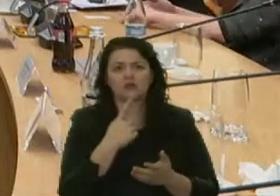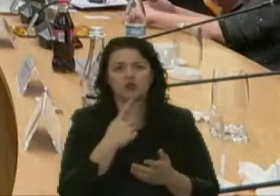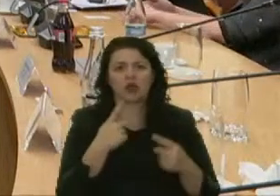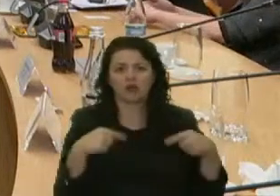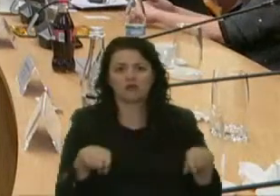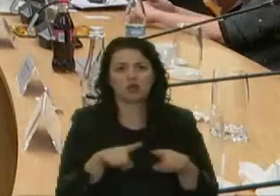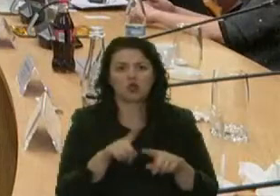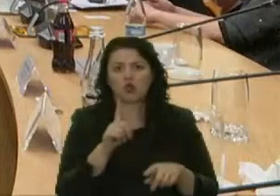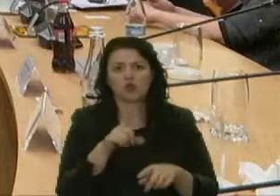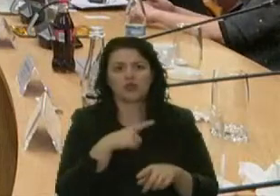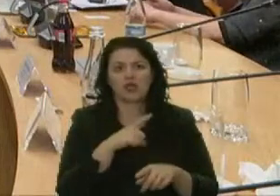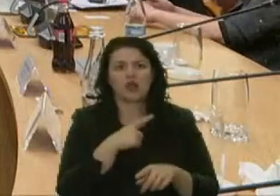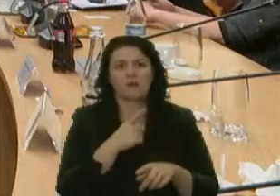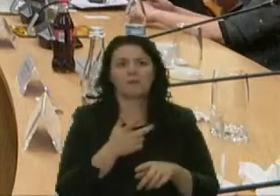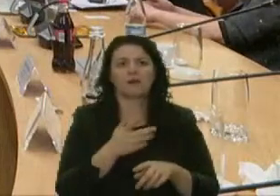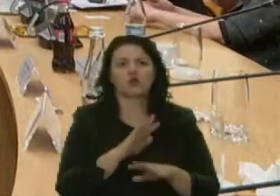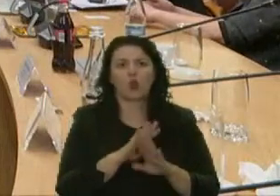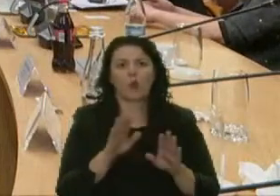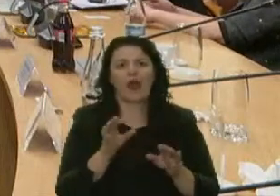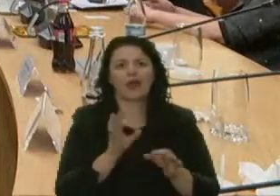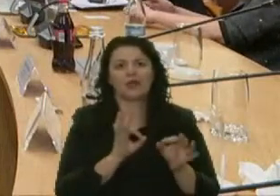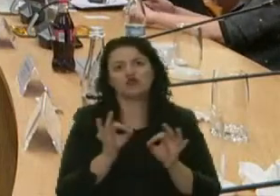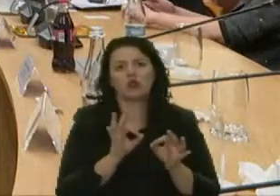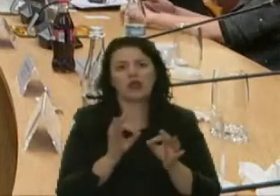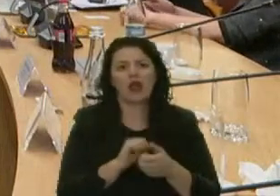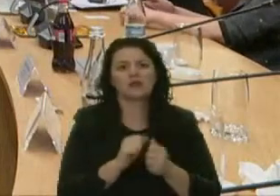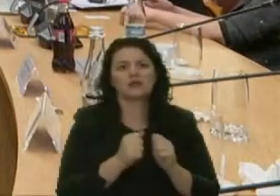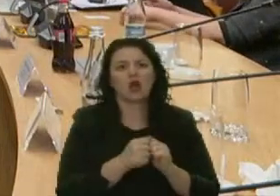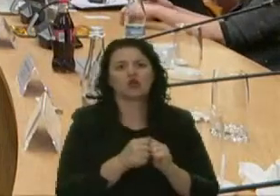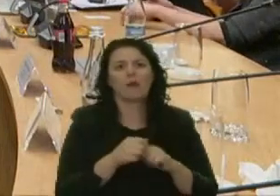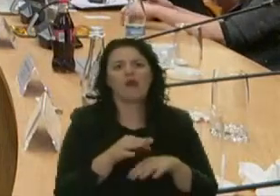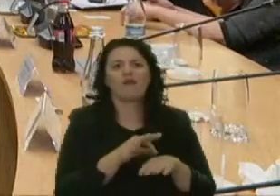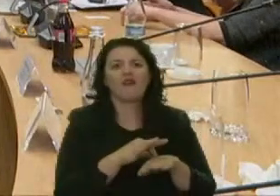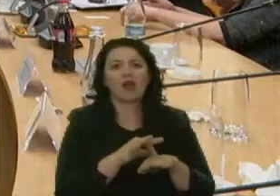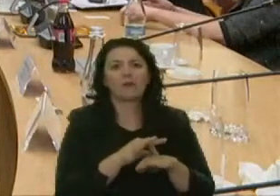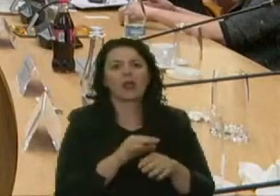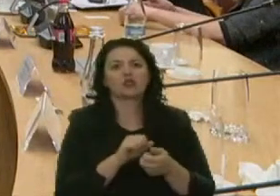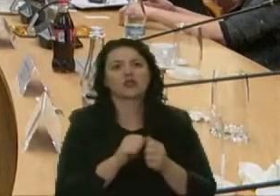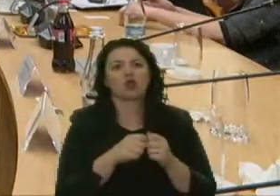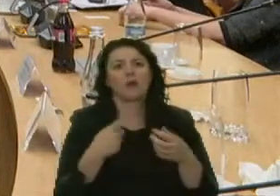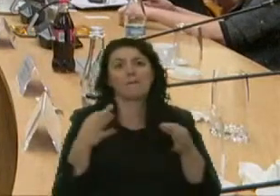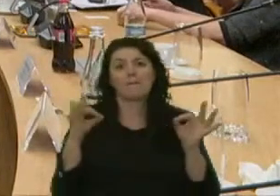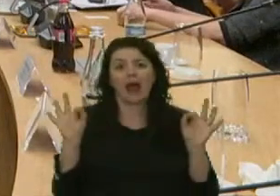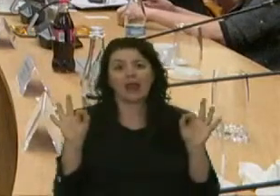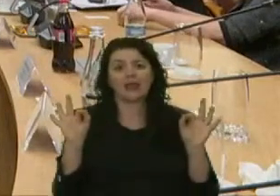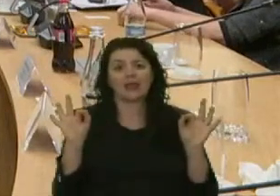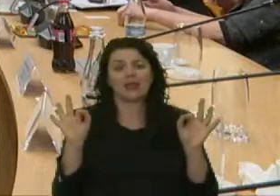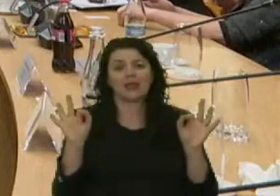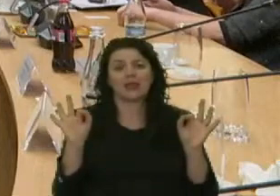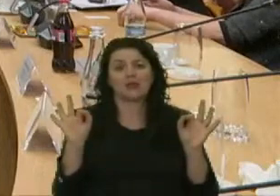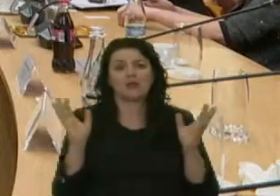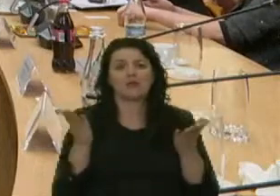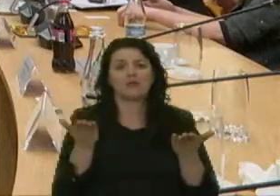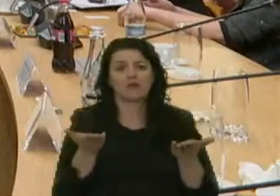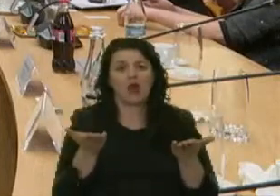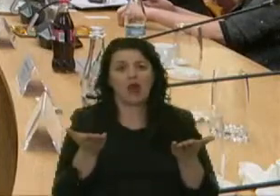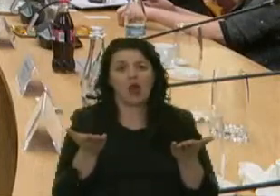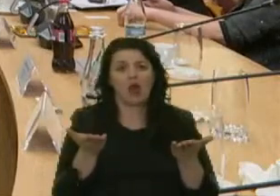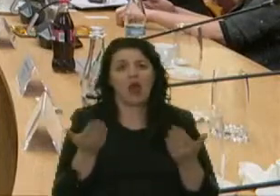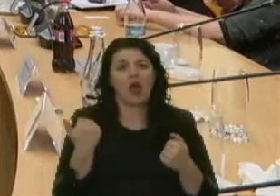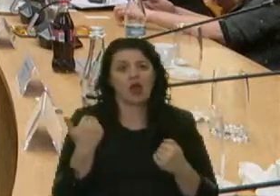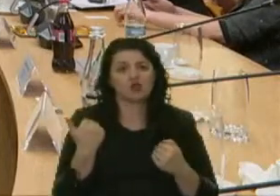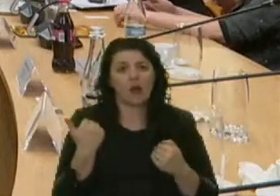poate nu suntem vorba dânsei numai ingineri sau numai farmacist sau numai balerini așa am